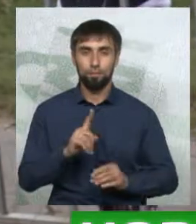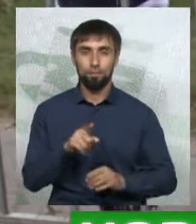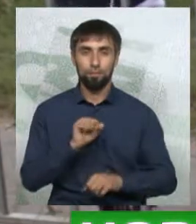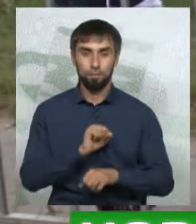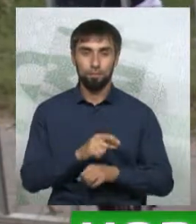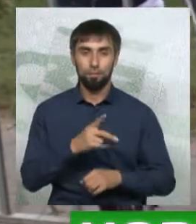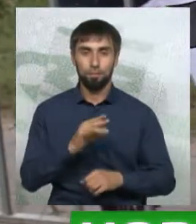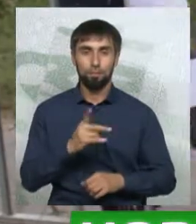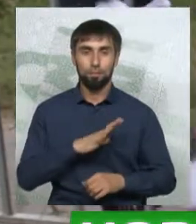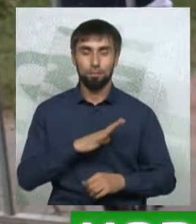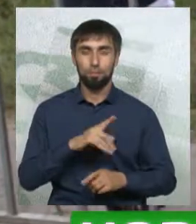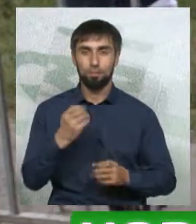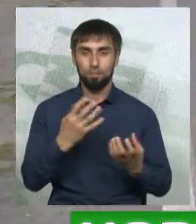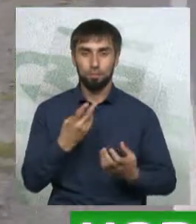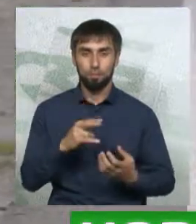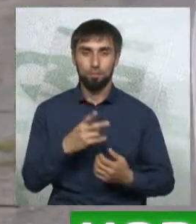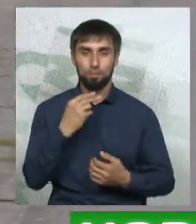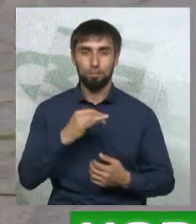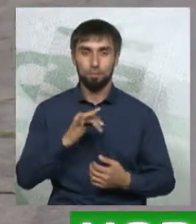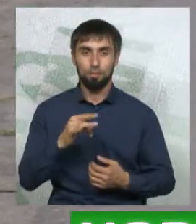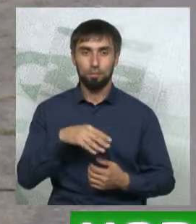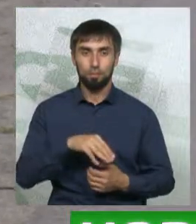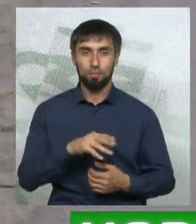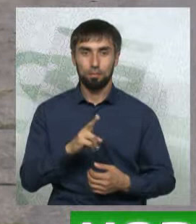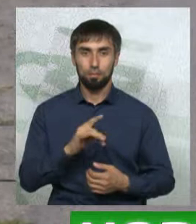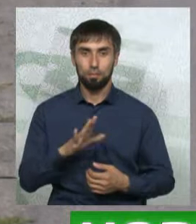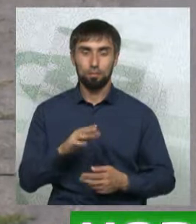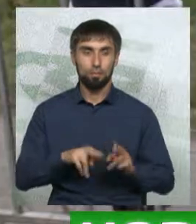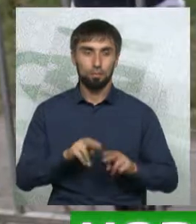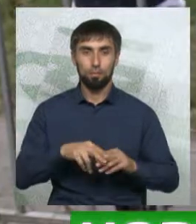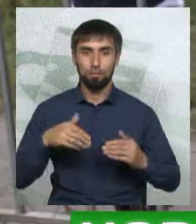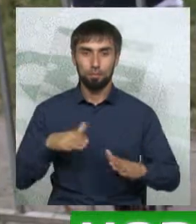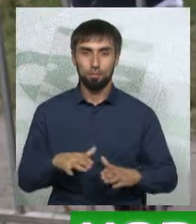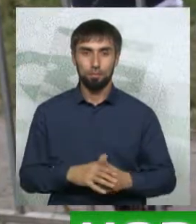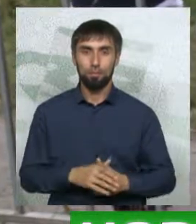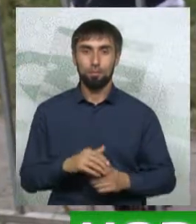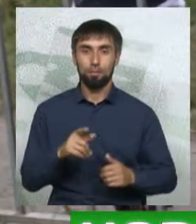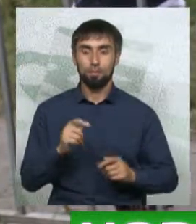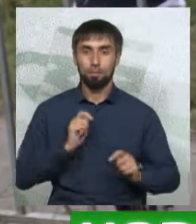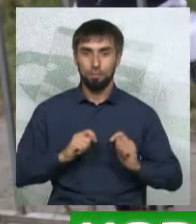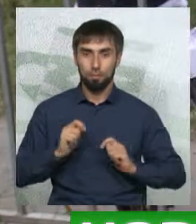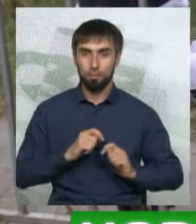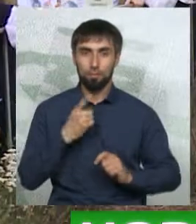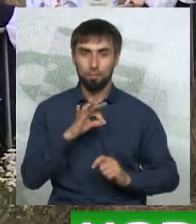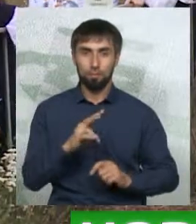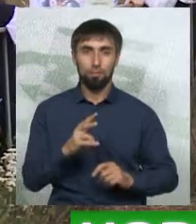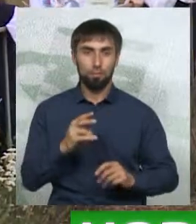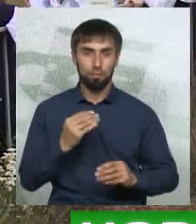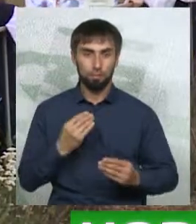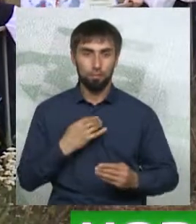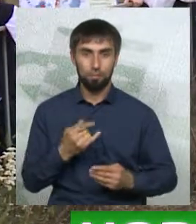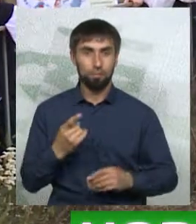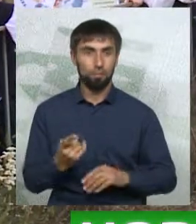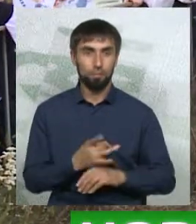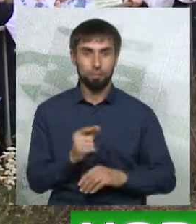так, чтобы не ехал ты прозак. Младший инспектор Тимур Картоев настроен решительно. Форму сотрудника ГИБДД он примерил сегодня